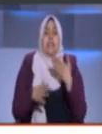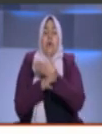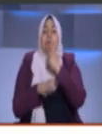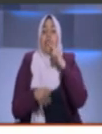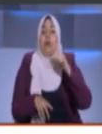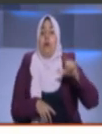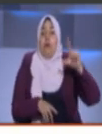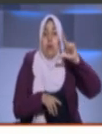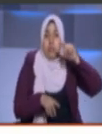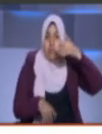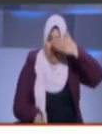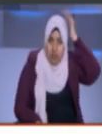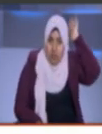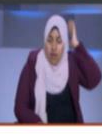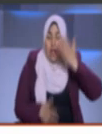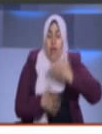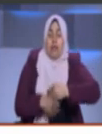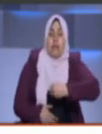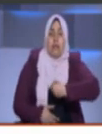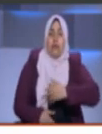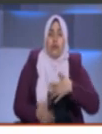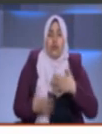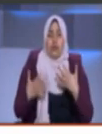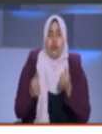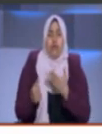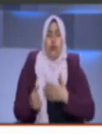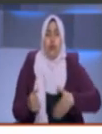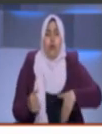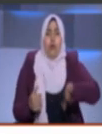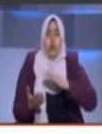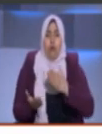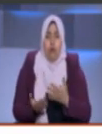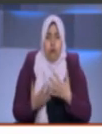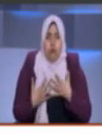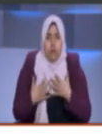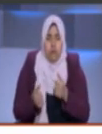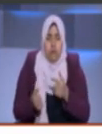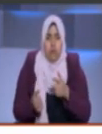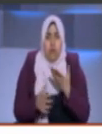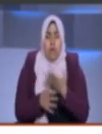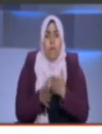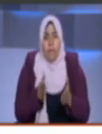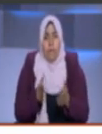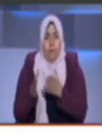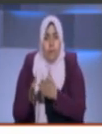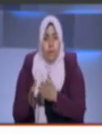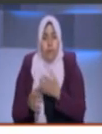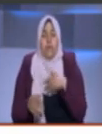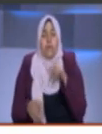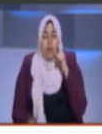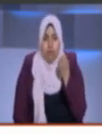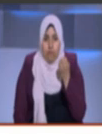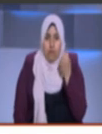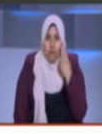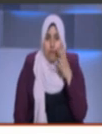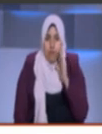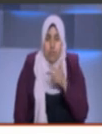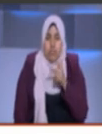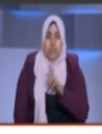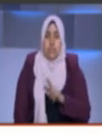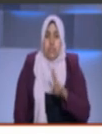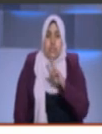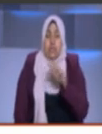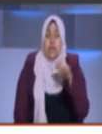الامريكي او يتمنى الشفاء للشفاء العاجل مثلا لبوريس جونسون، وايضا من المتوقع ان يسال بوريس جونسون